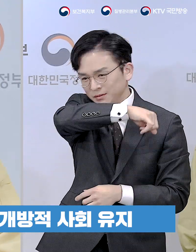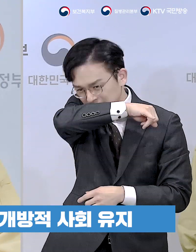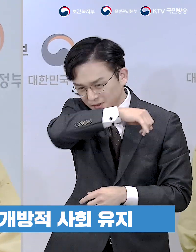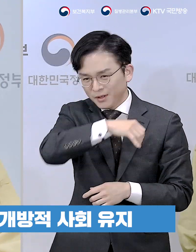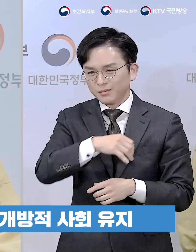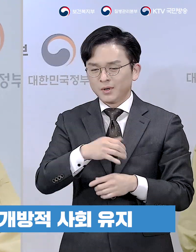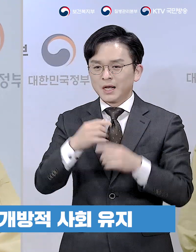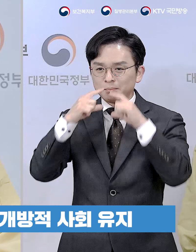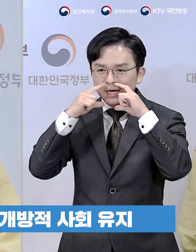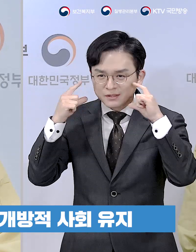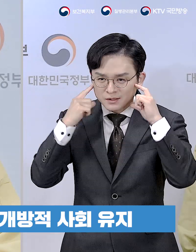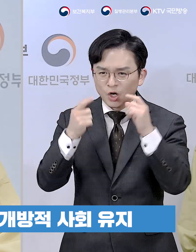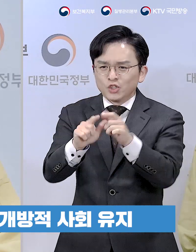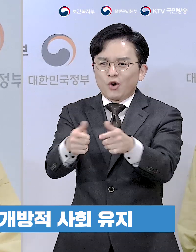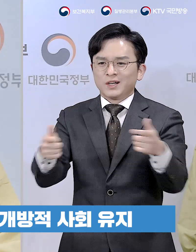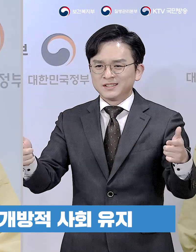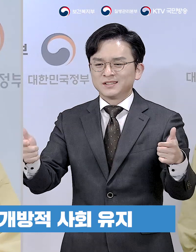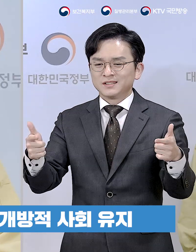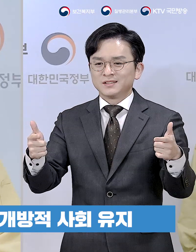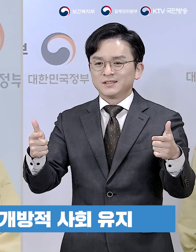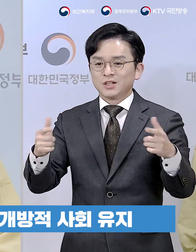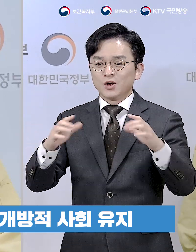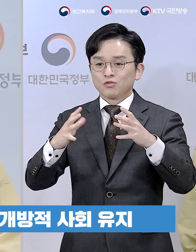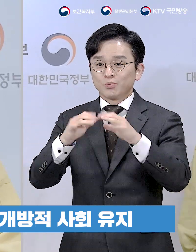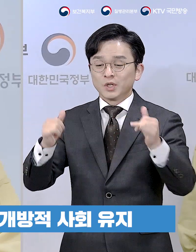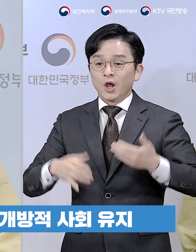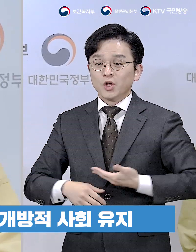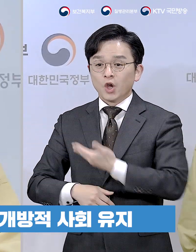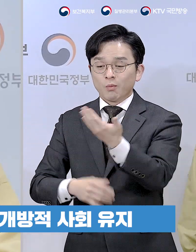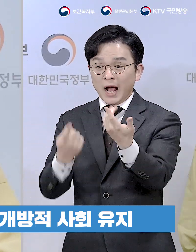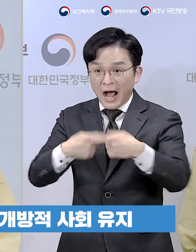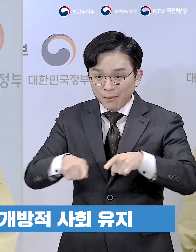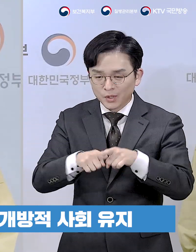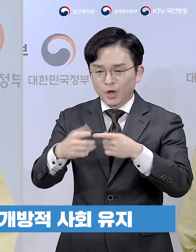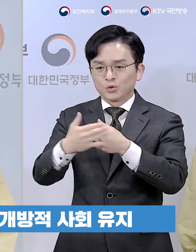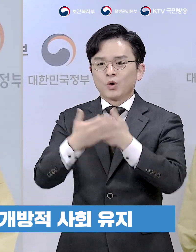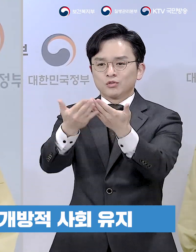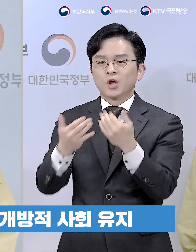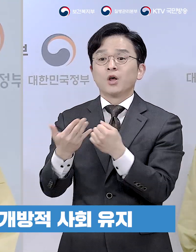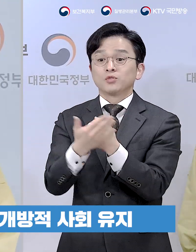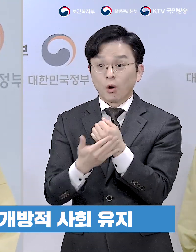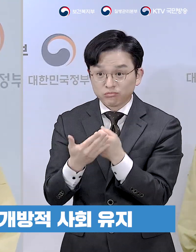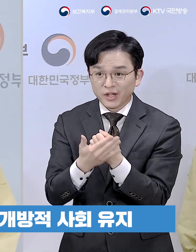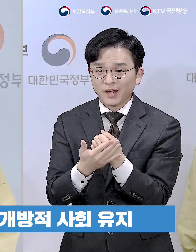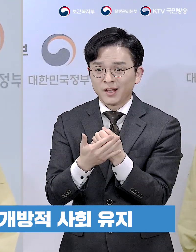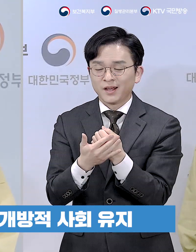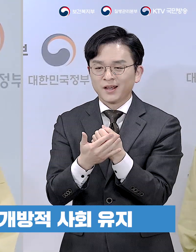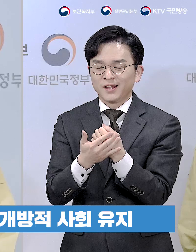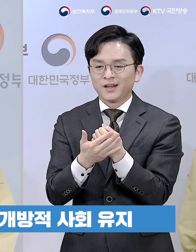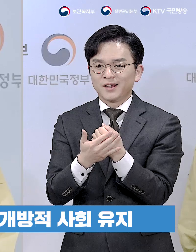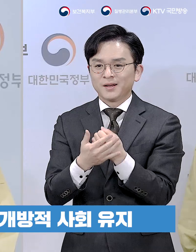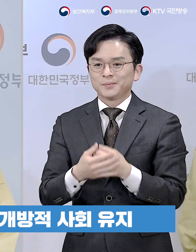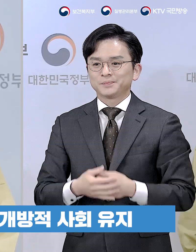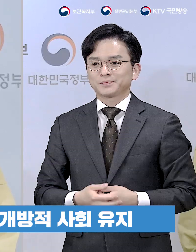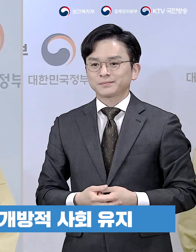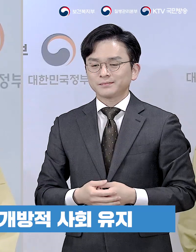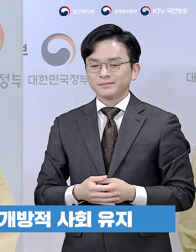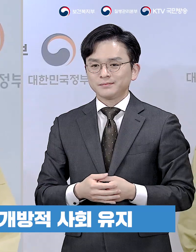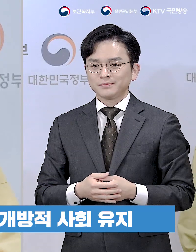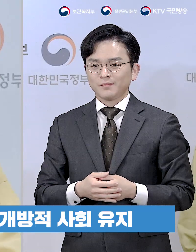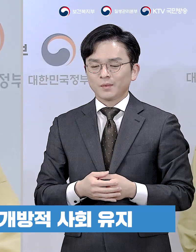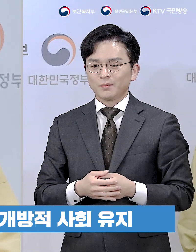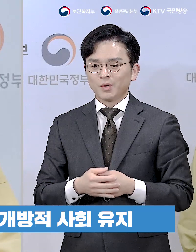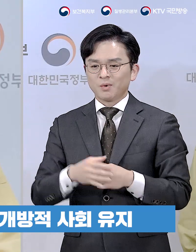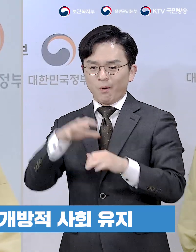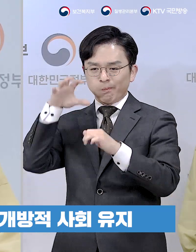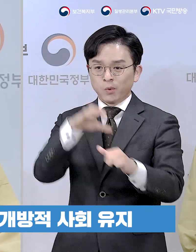개인위생 준수, 사회적 거리두기 등 국민들의 참여로 물리적인 봉쇄와 동일한 방역 효과를 달성할 수